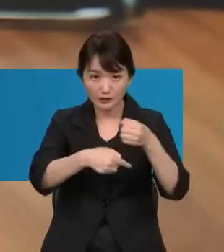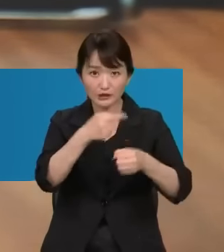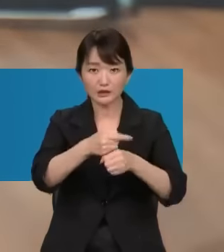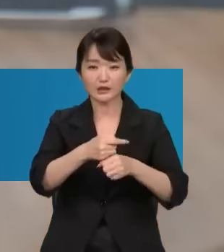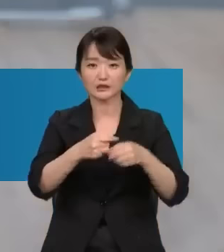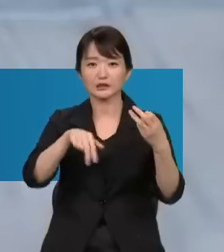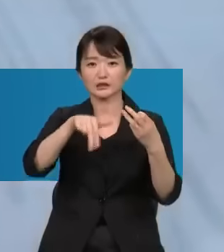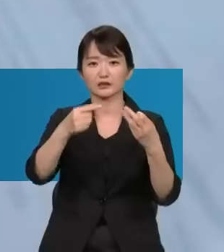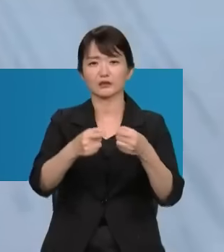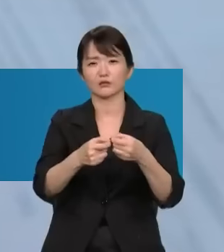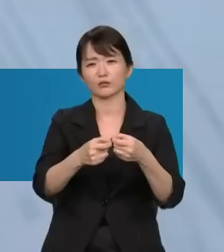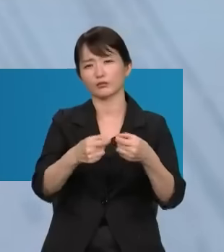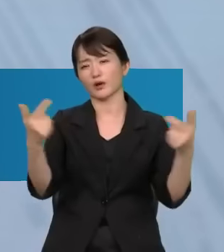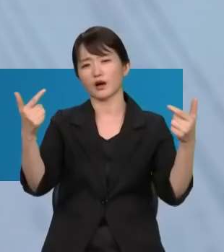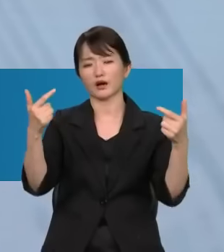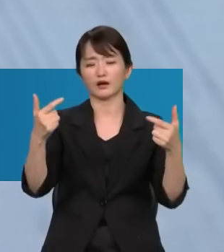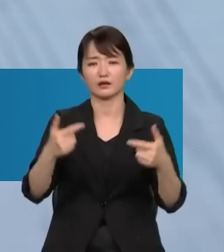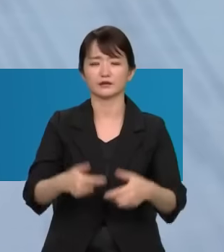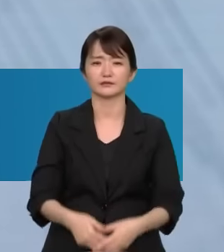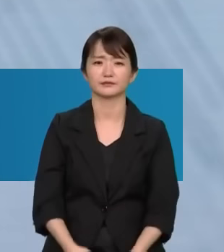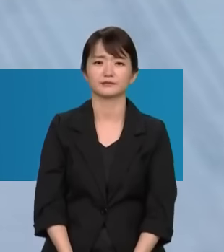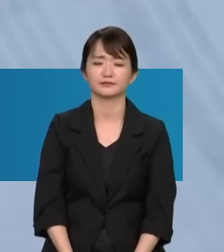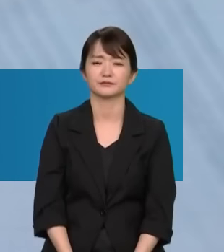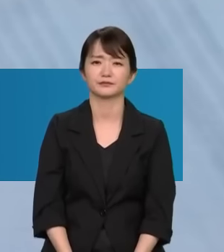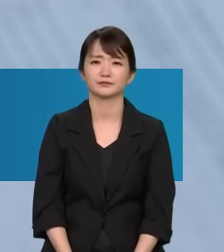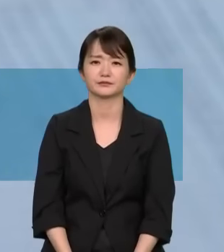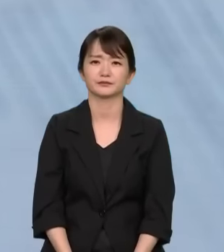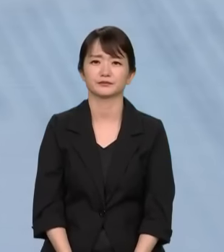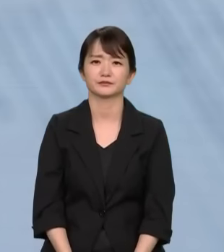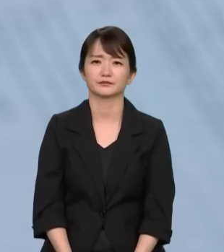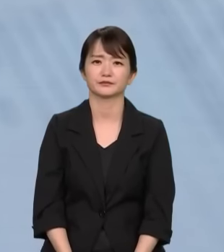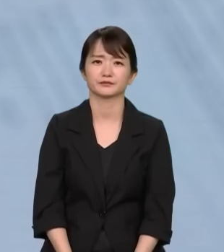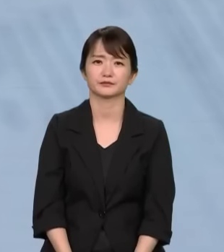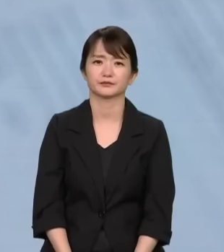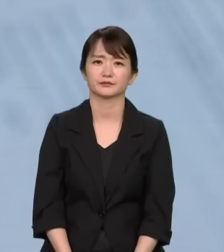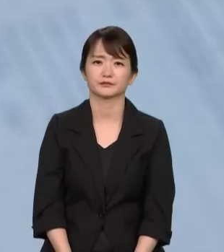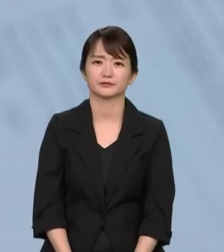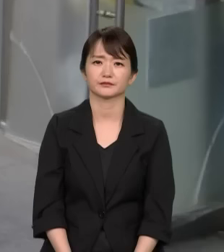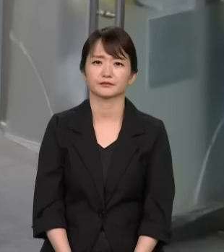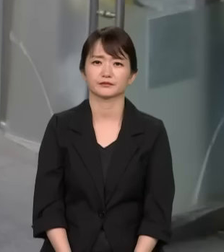무려 13조 원이나 폭발적으로 증가했습니다. 공다솜 기자입니다.